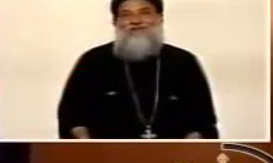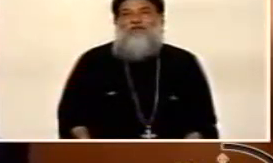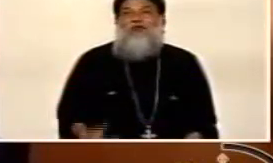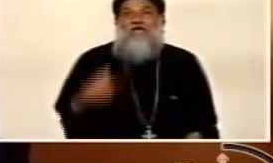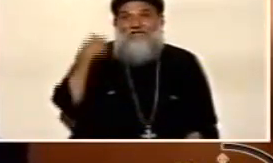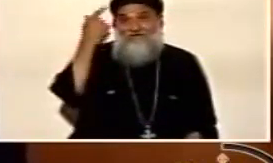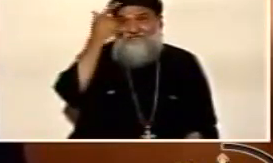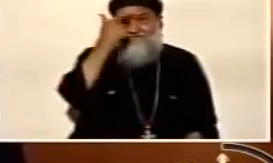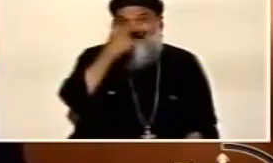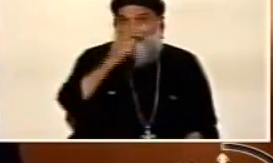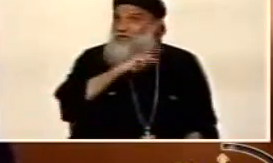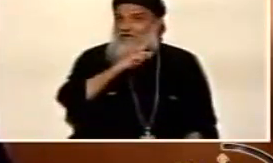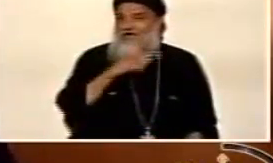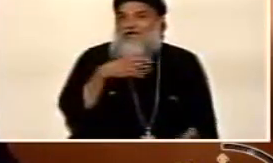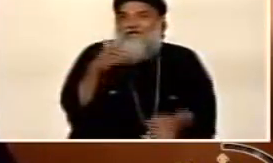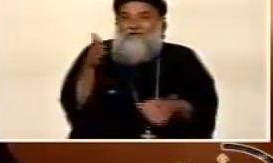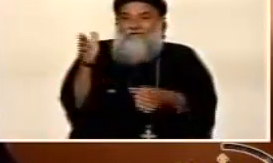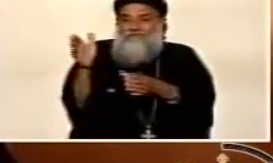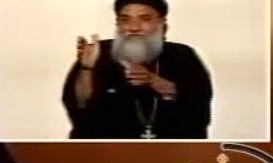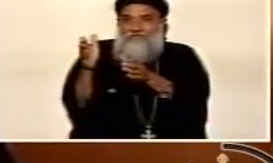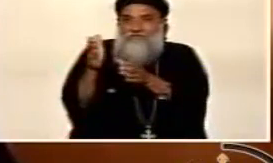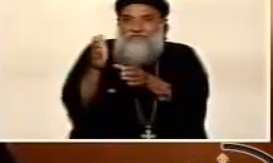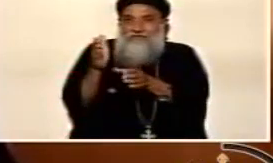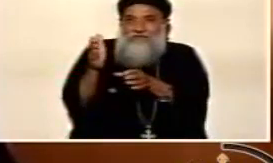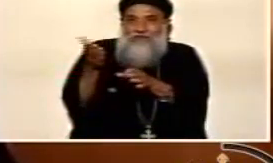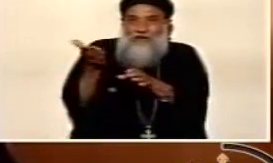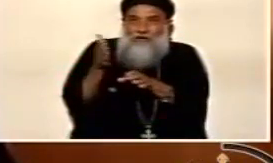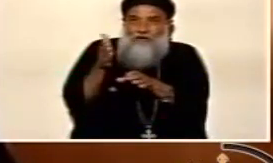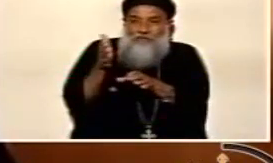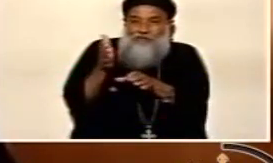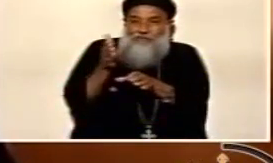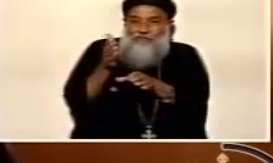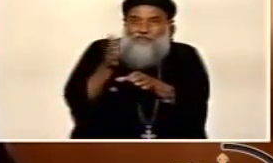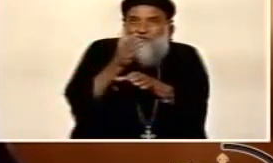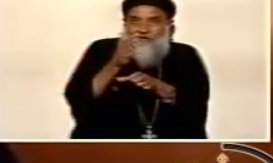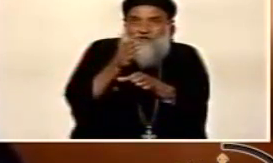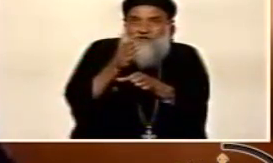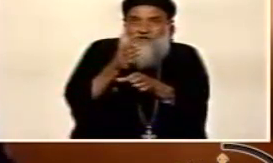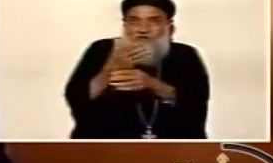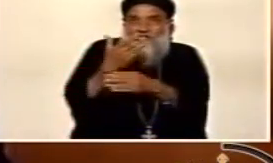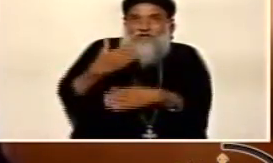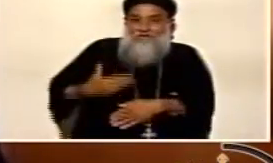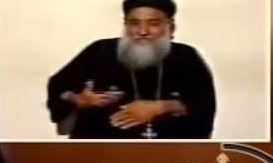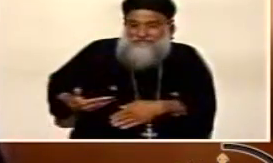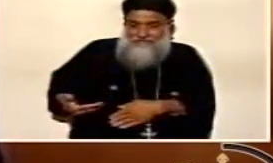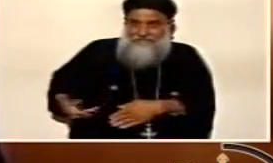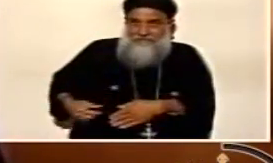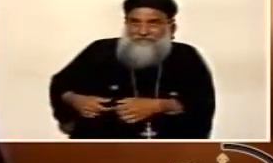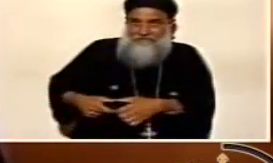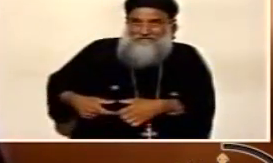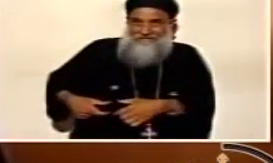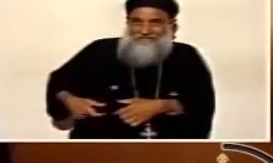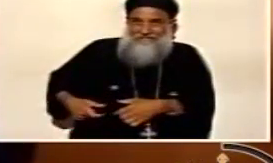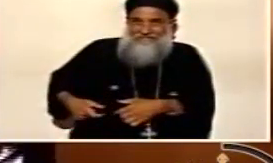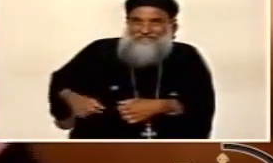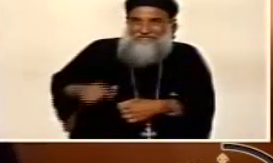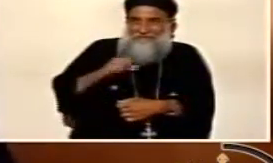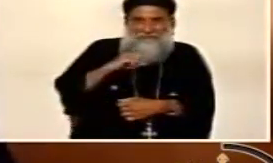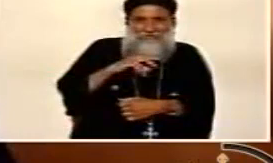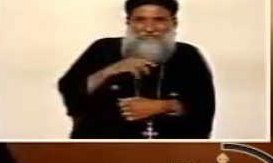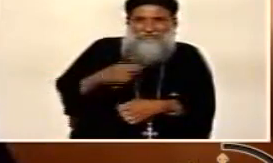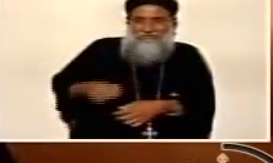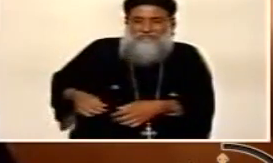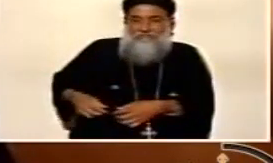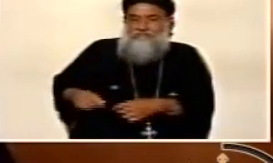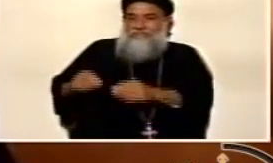الظل والخرق والحاجات اللي كانت على جسد بولس فيها الصديد والحاجات دي تعطي